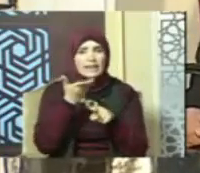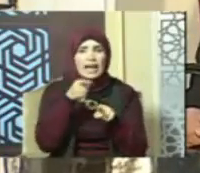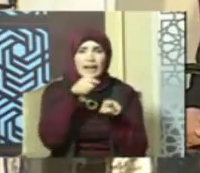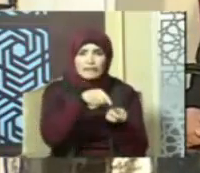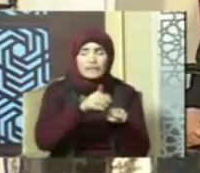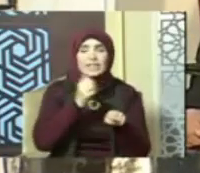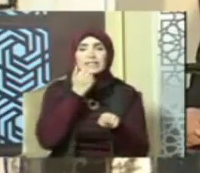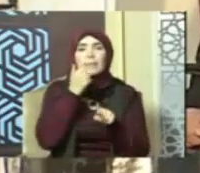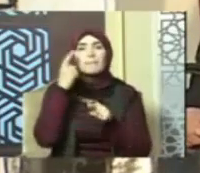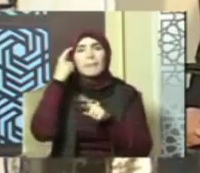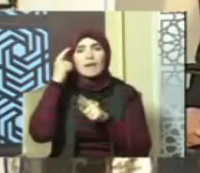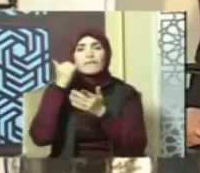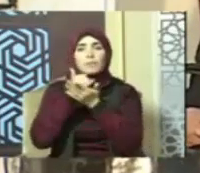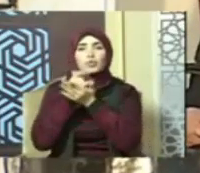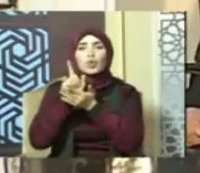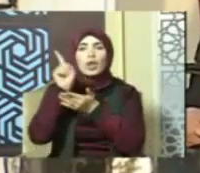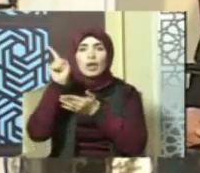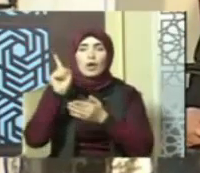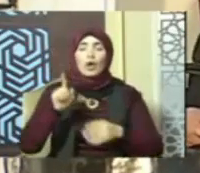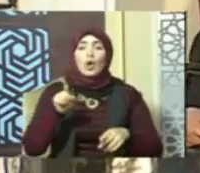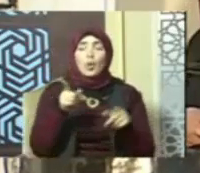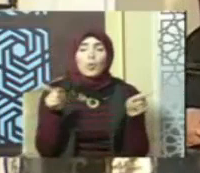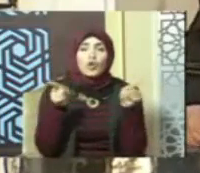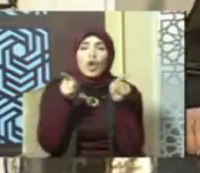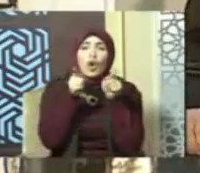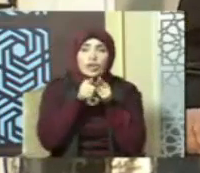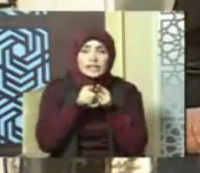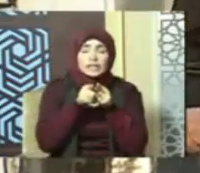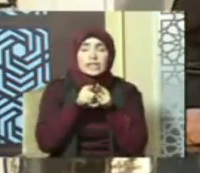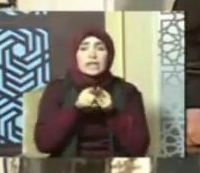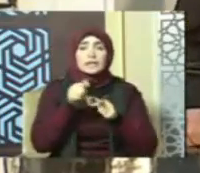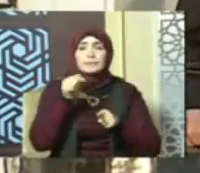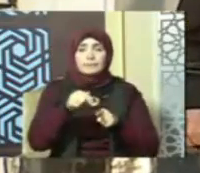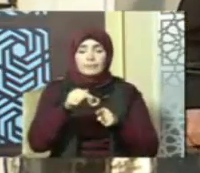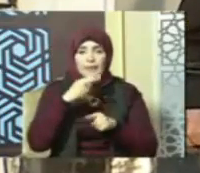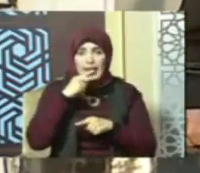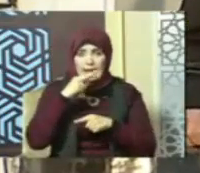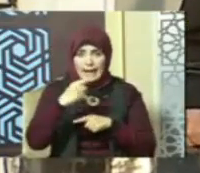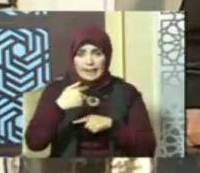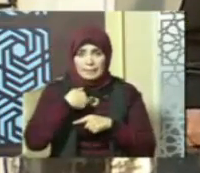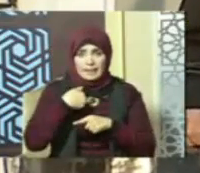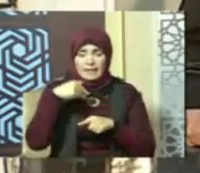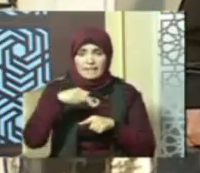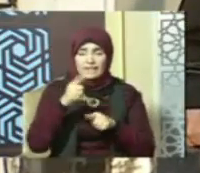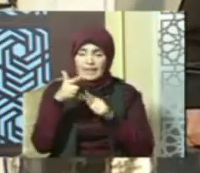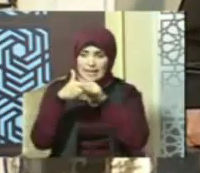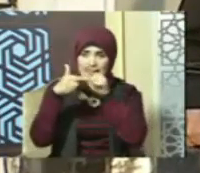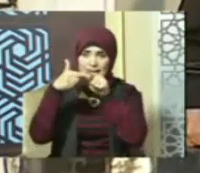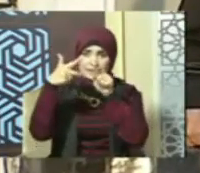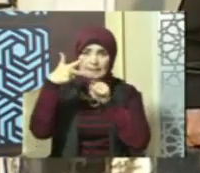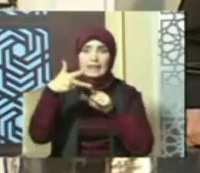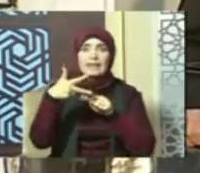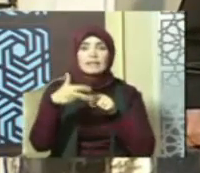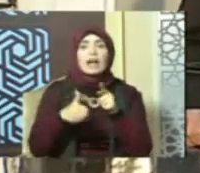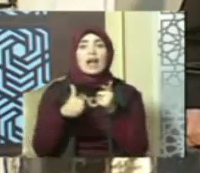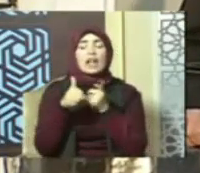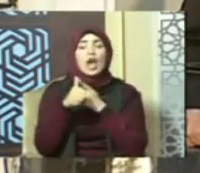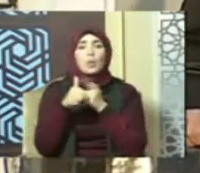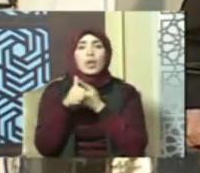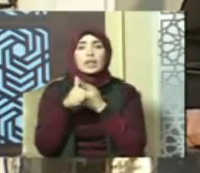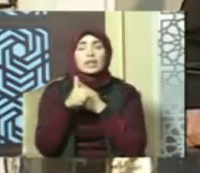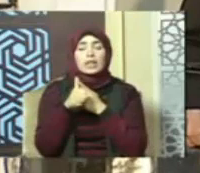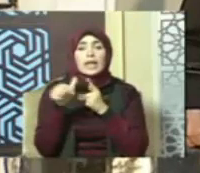ونلخص حديثنا في ذلك في ثلاث نقاط. الأولى